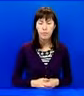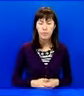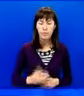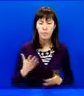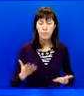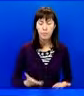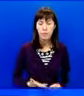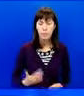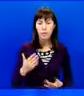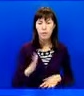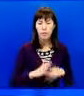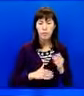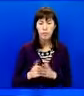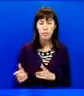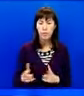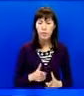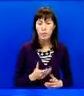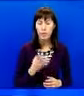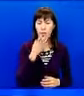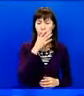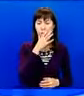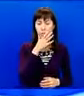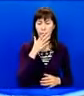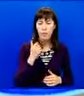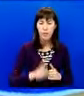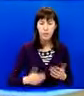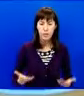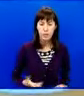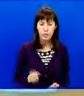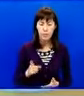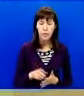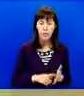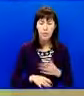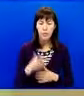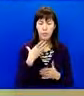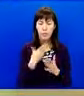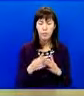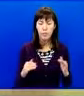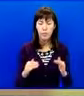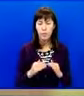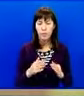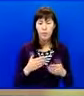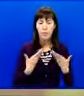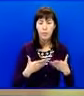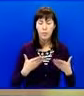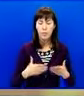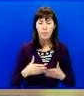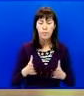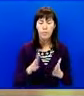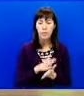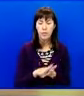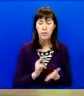Ваша жизнь в ваших руках. Подготовку к отопительному сезону каждый житель должен начинать со своих домов. Порой запущенная